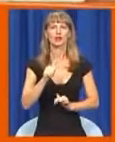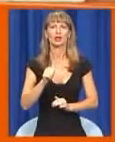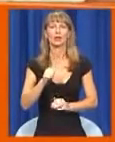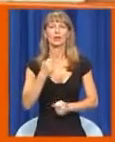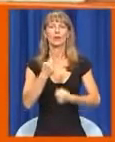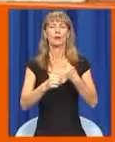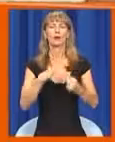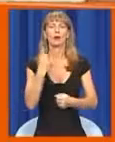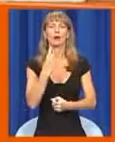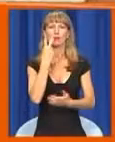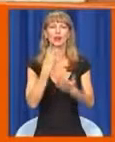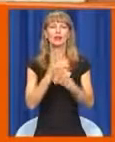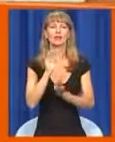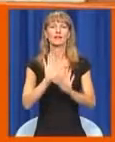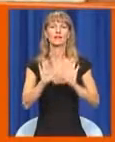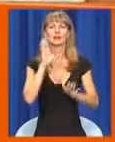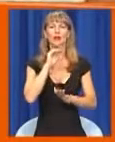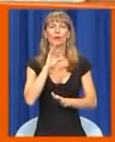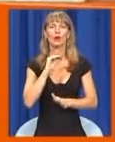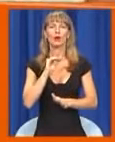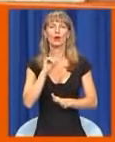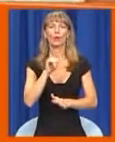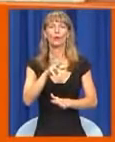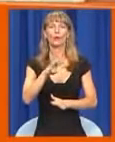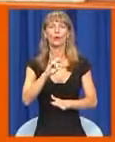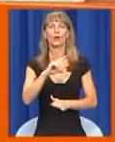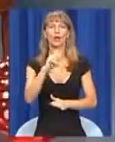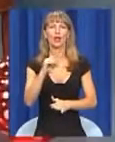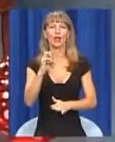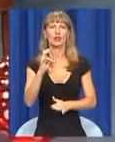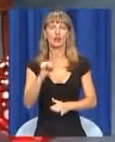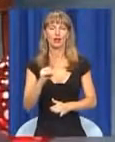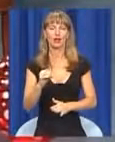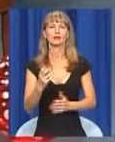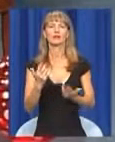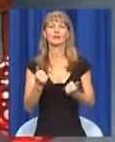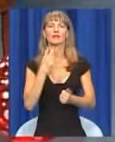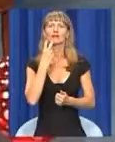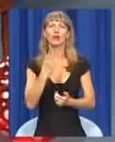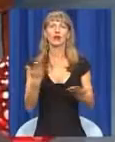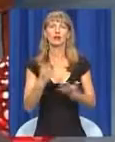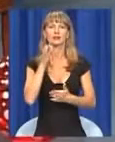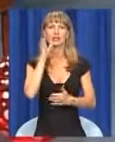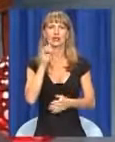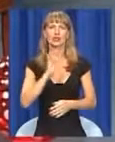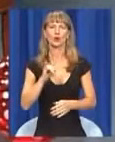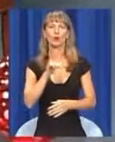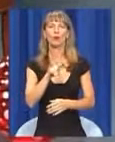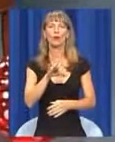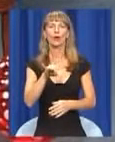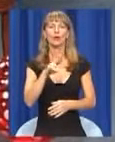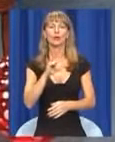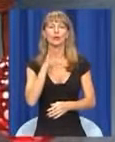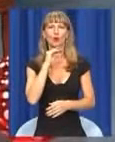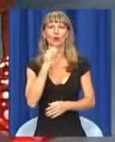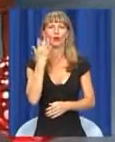першими показані на виставці собак у Мюнхені. Угу. Навіть отак. Тобто, бачите, яка серйозна історія у породи собаки.